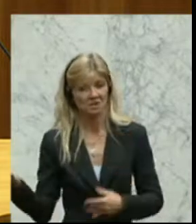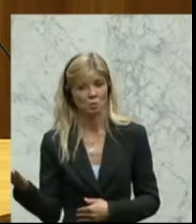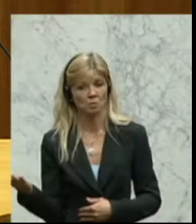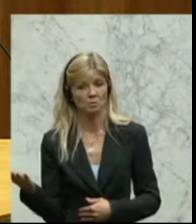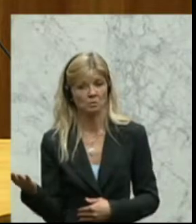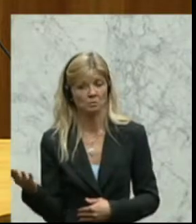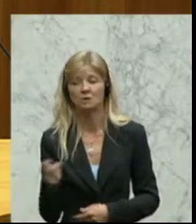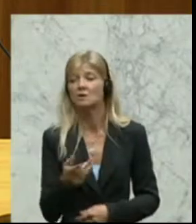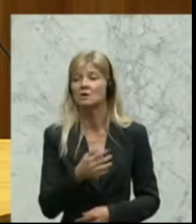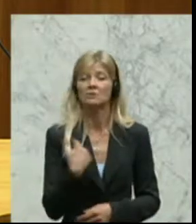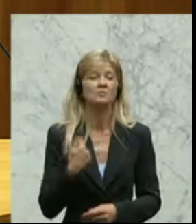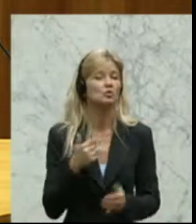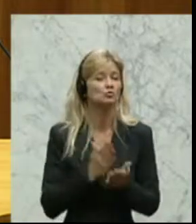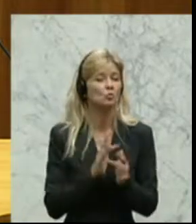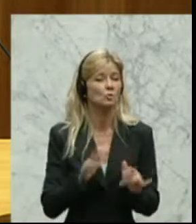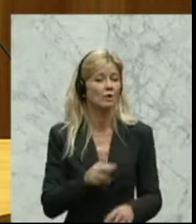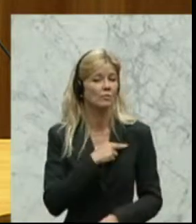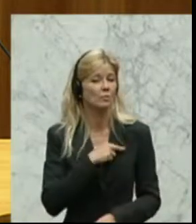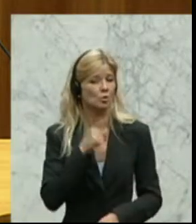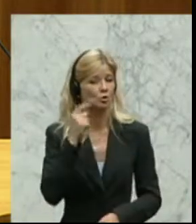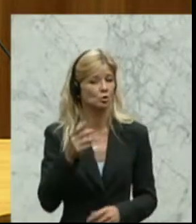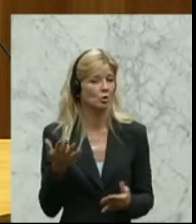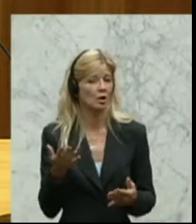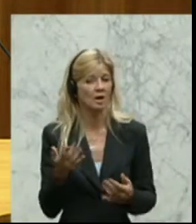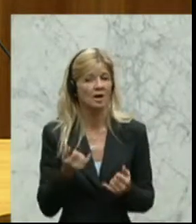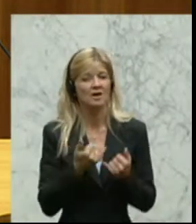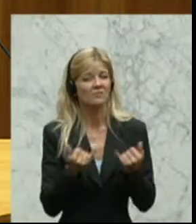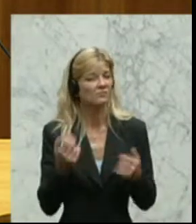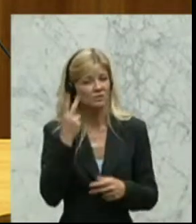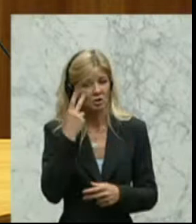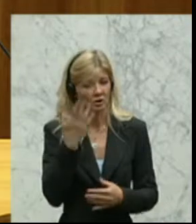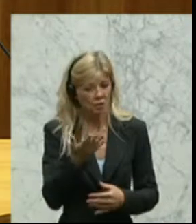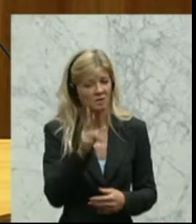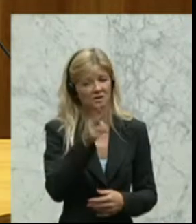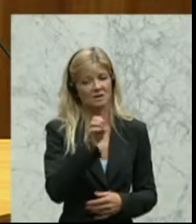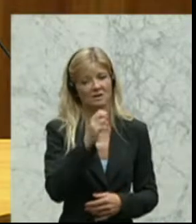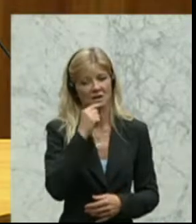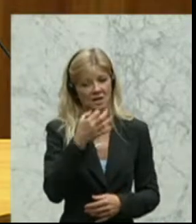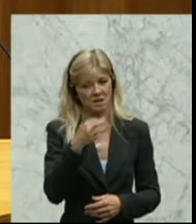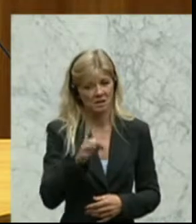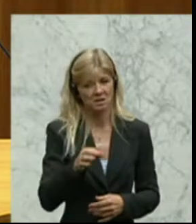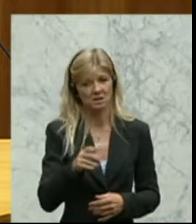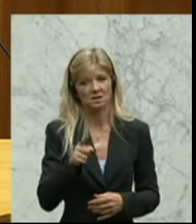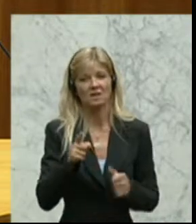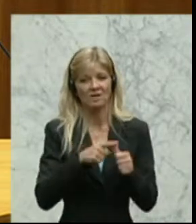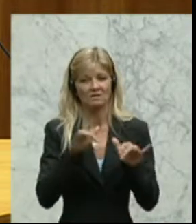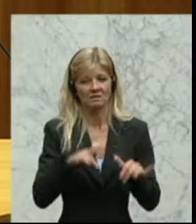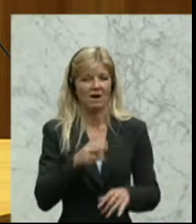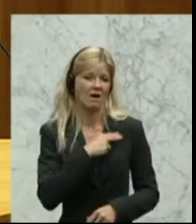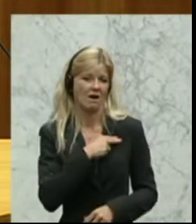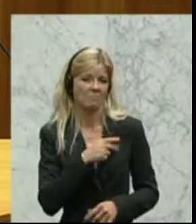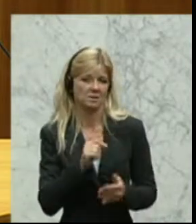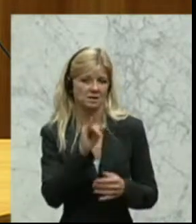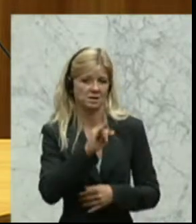eine Vermögensteuer, allein schon in Form der Käst bei den Habenzinsen. Bei